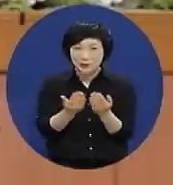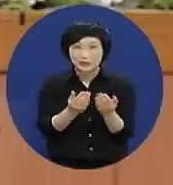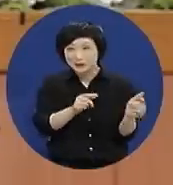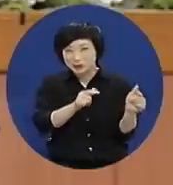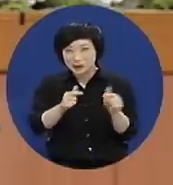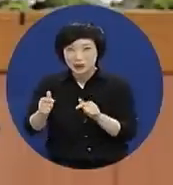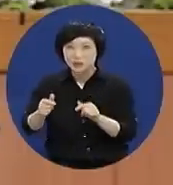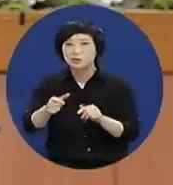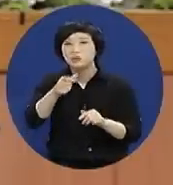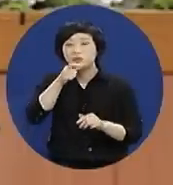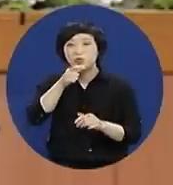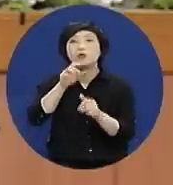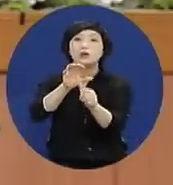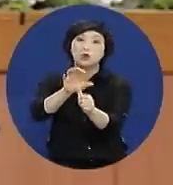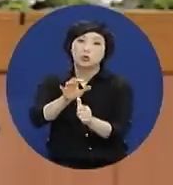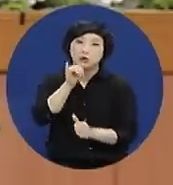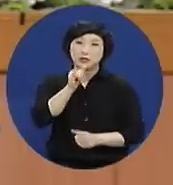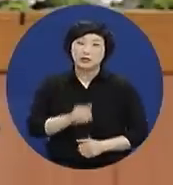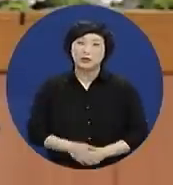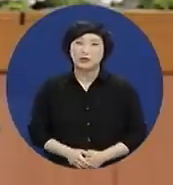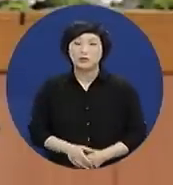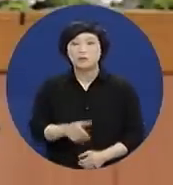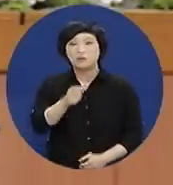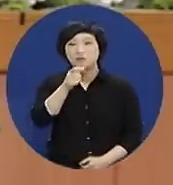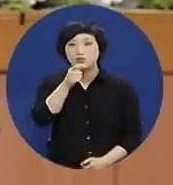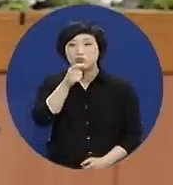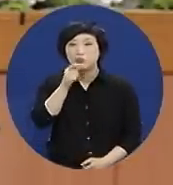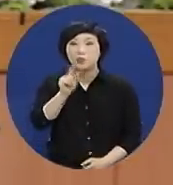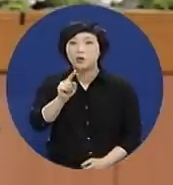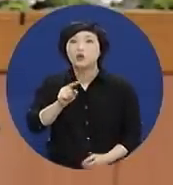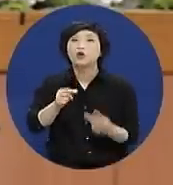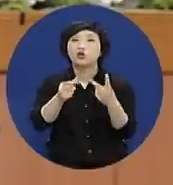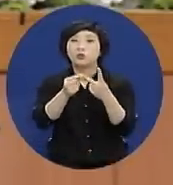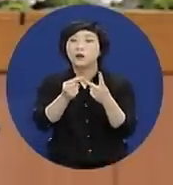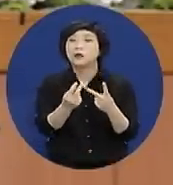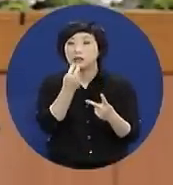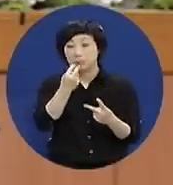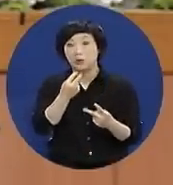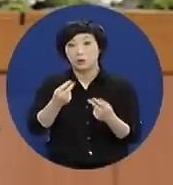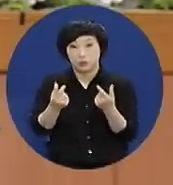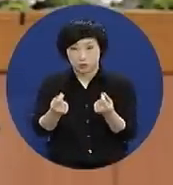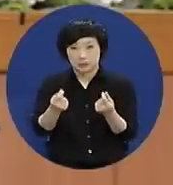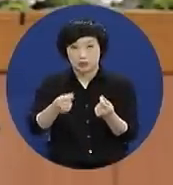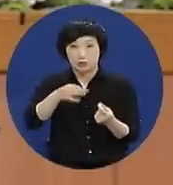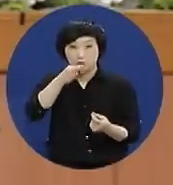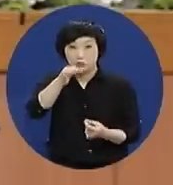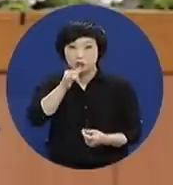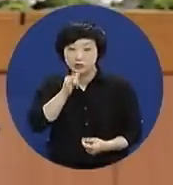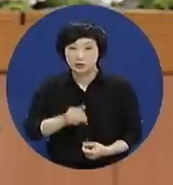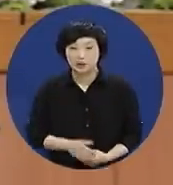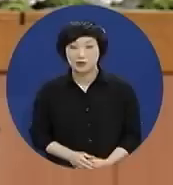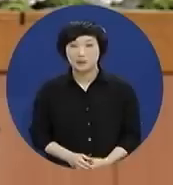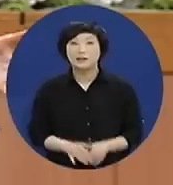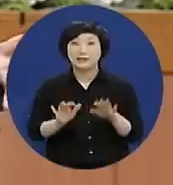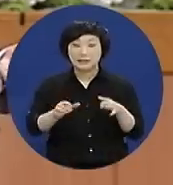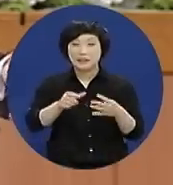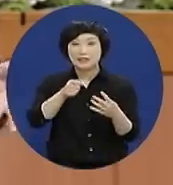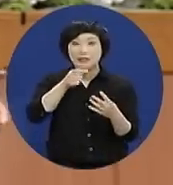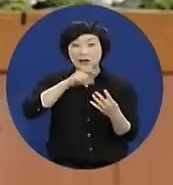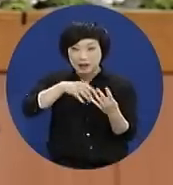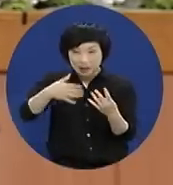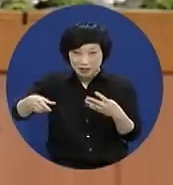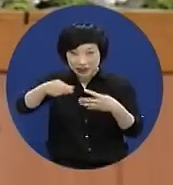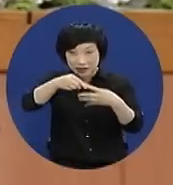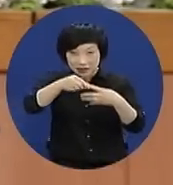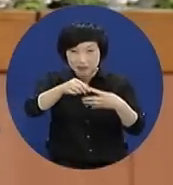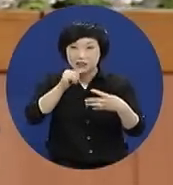がきますのにしますは2の命のようなもですそのような川が流れ